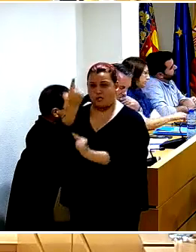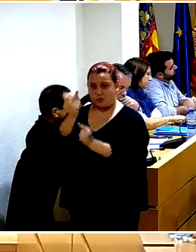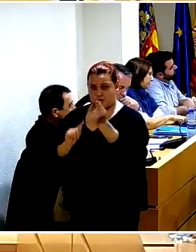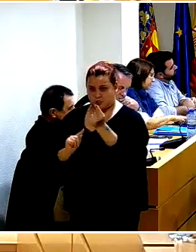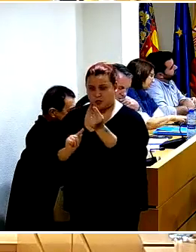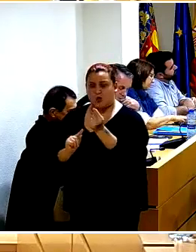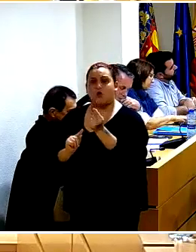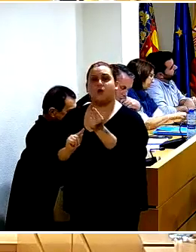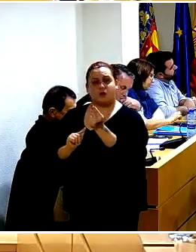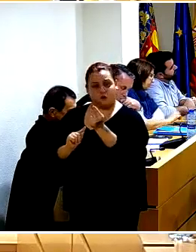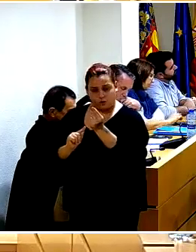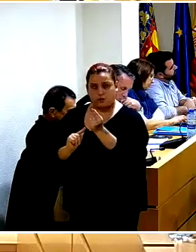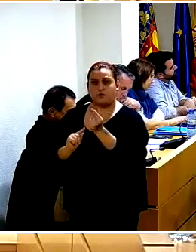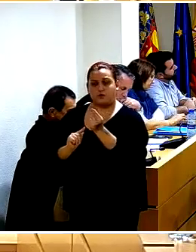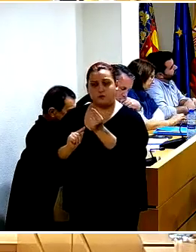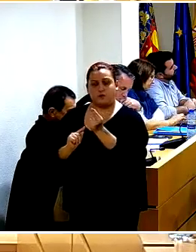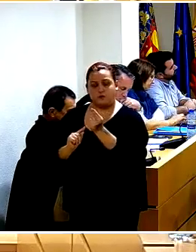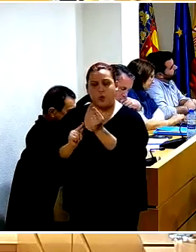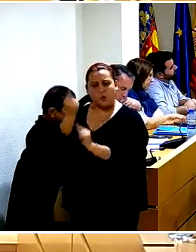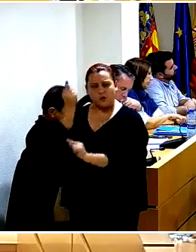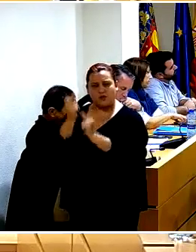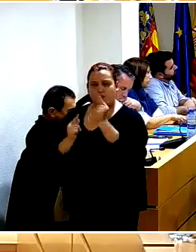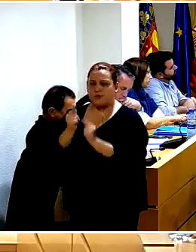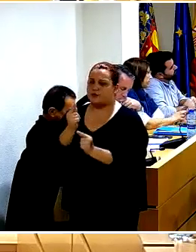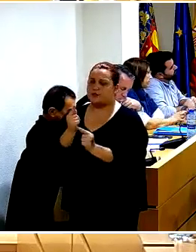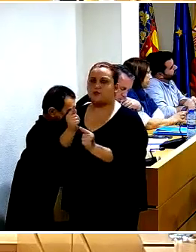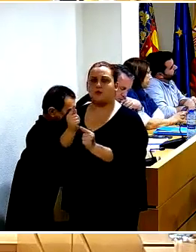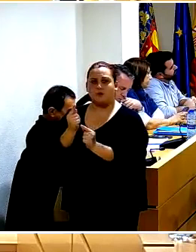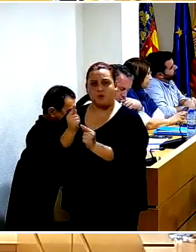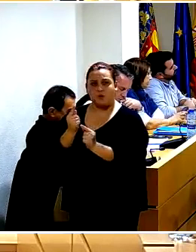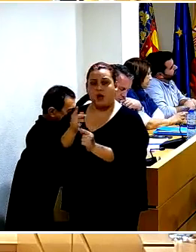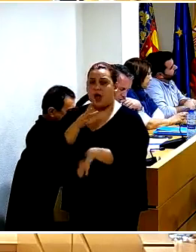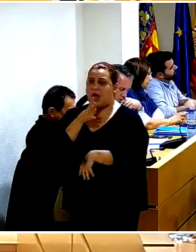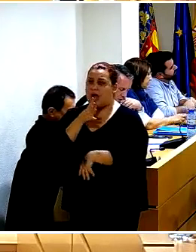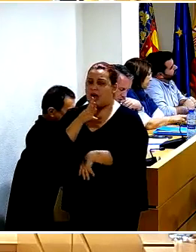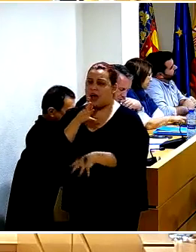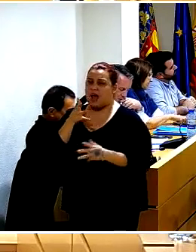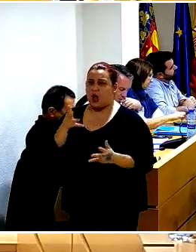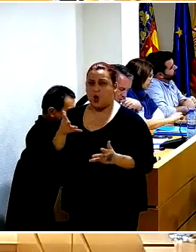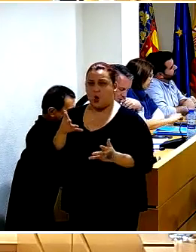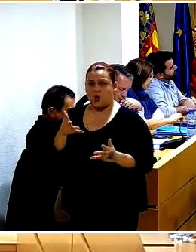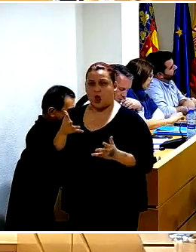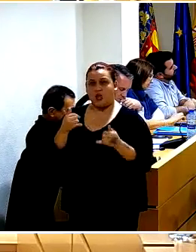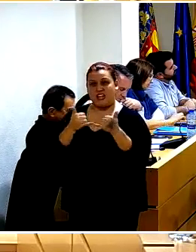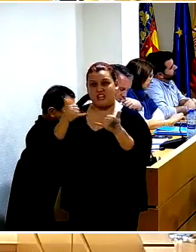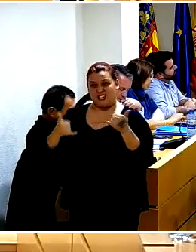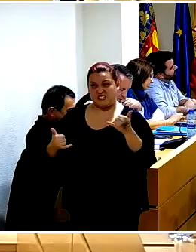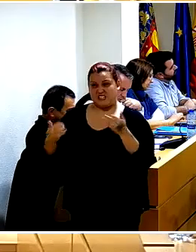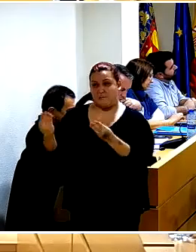que pare, que frene l'actual crisi mediambiental i